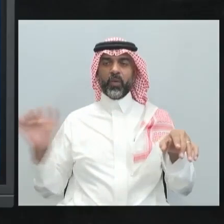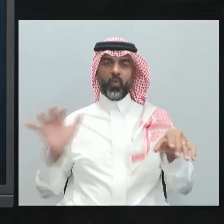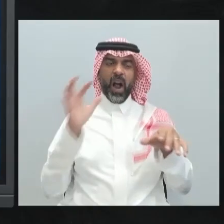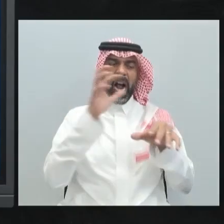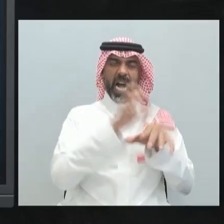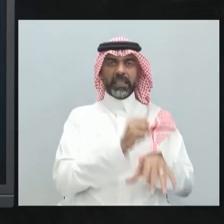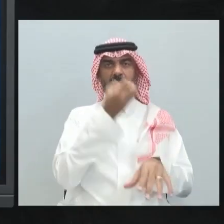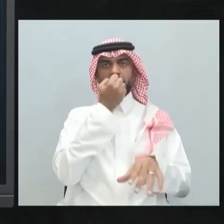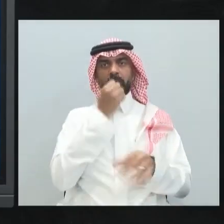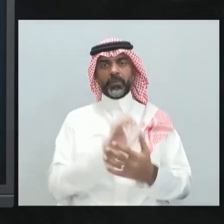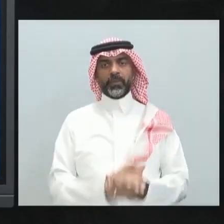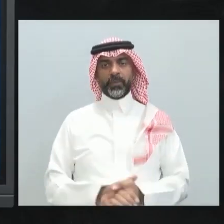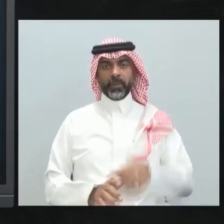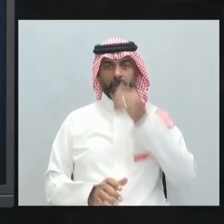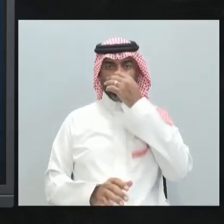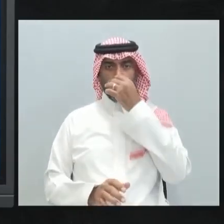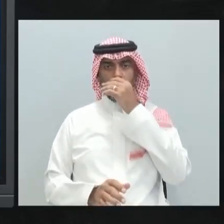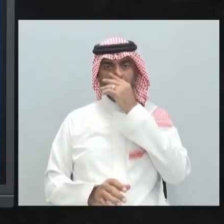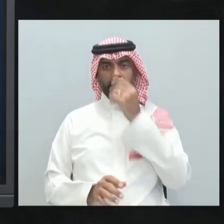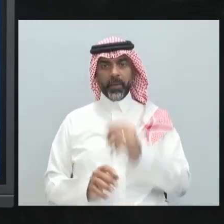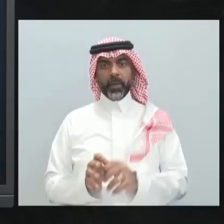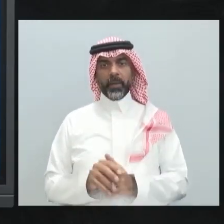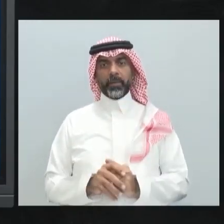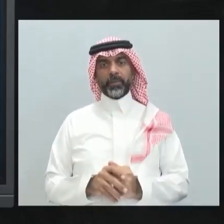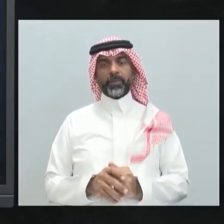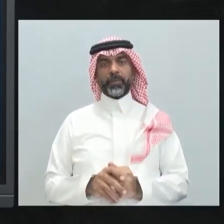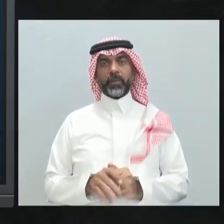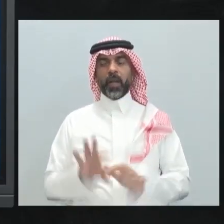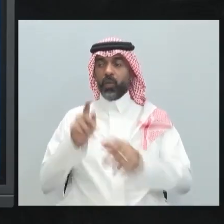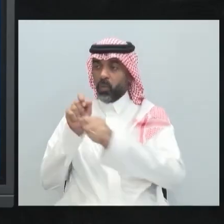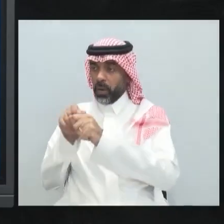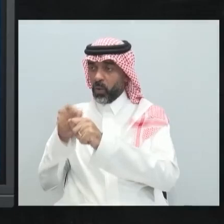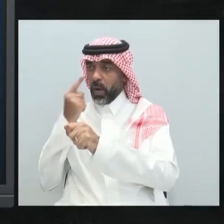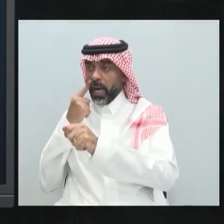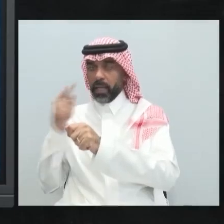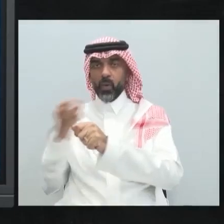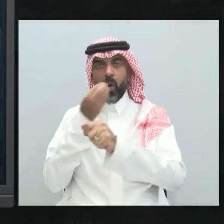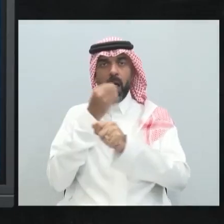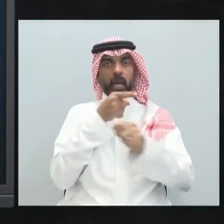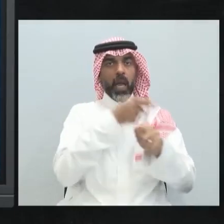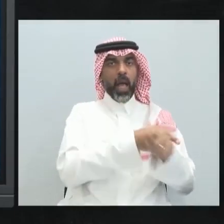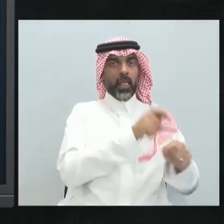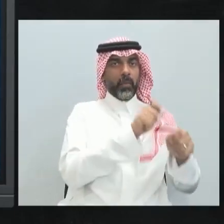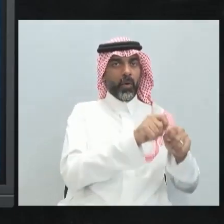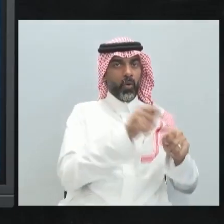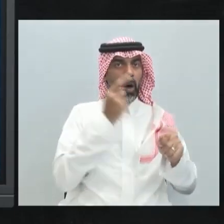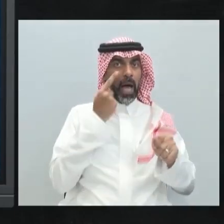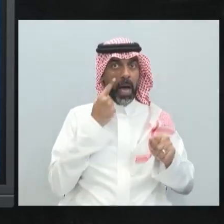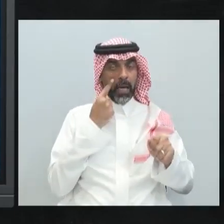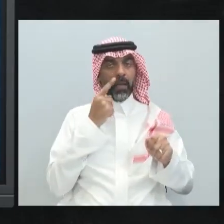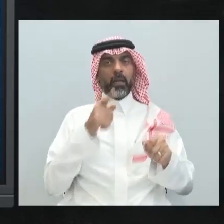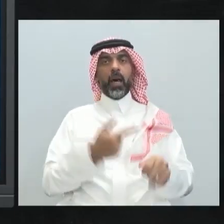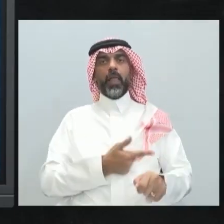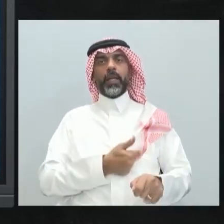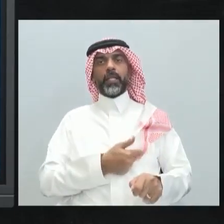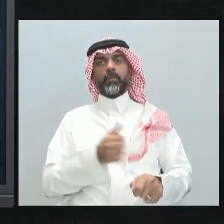لاكلات الحيوان اي مخلوق حي يتغذى على مخلوق حي اخر نسمي هذه العلاقه علاقه افتراس نسميها على تغذي